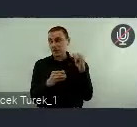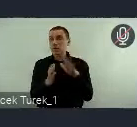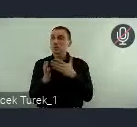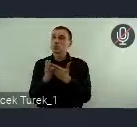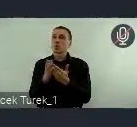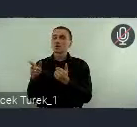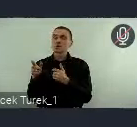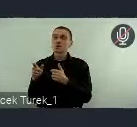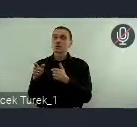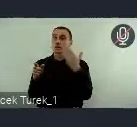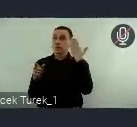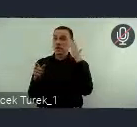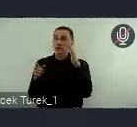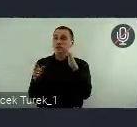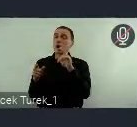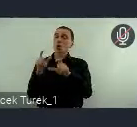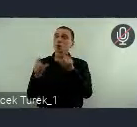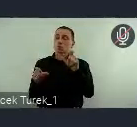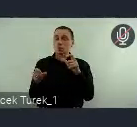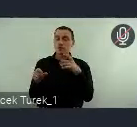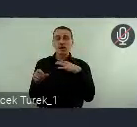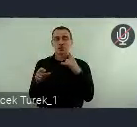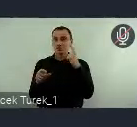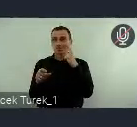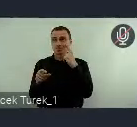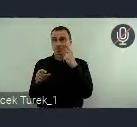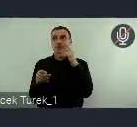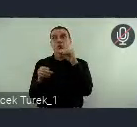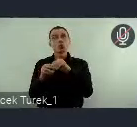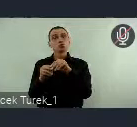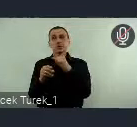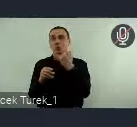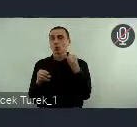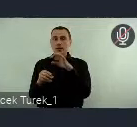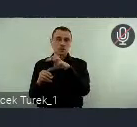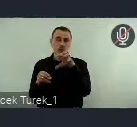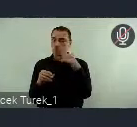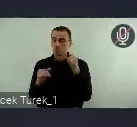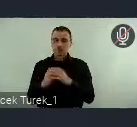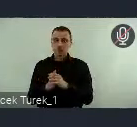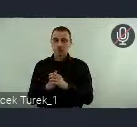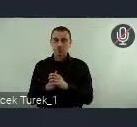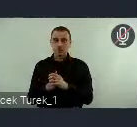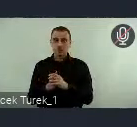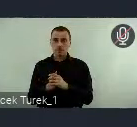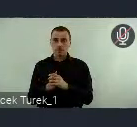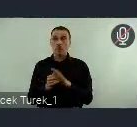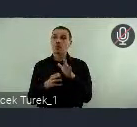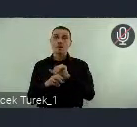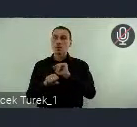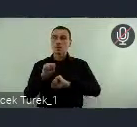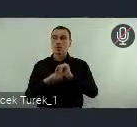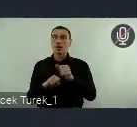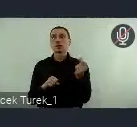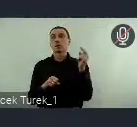znaleźć jest nieznana grup odbiorców to zawsze zawsze zakładamy że będą ludzie różnych cechach Nie zakładamy że nie przed niepełnosprawny nie przyjdzie bo do tej pory